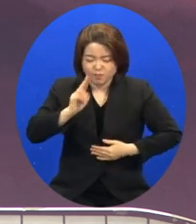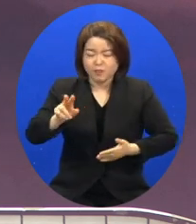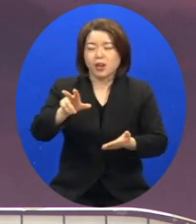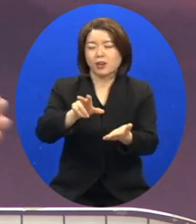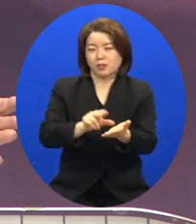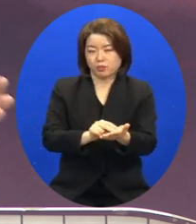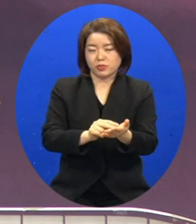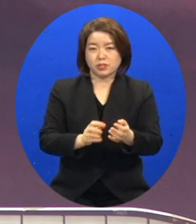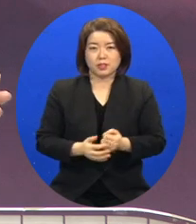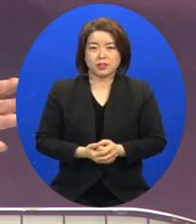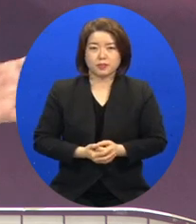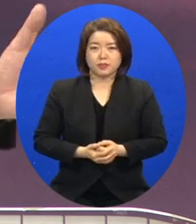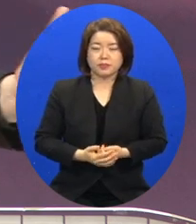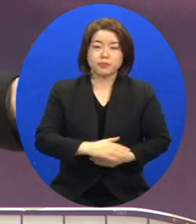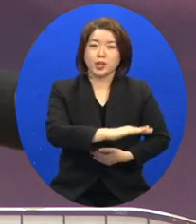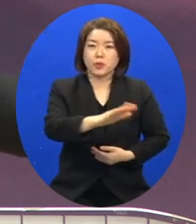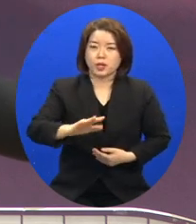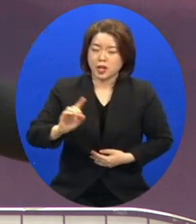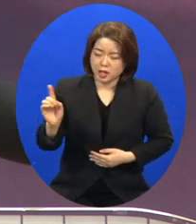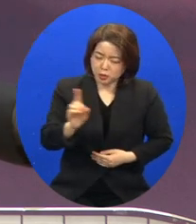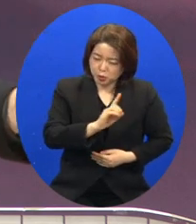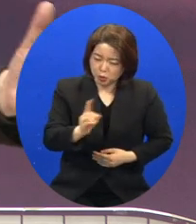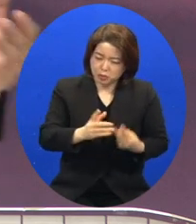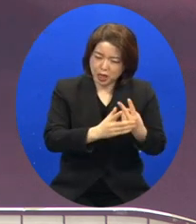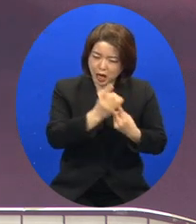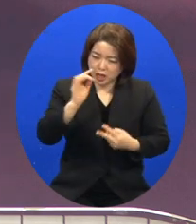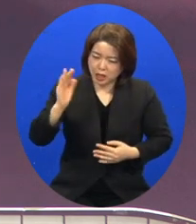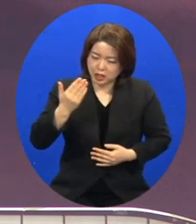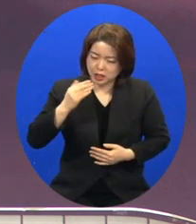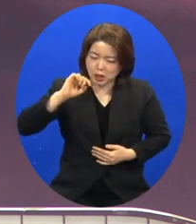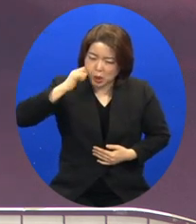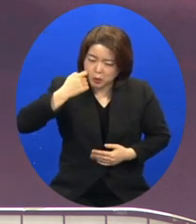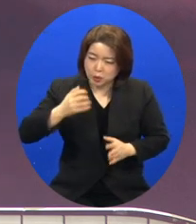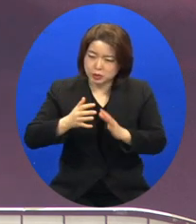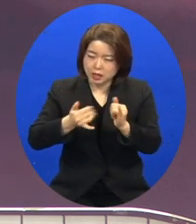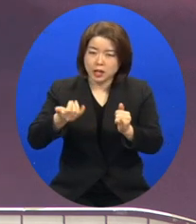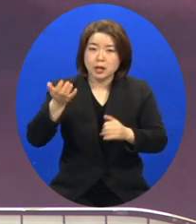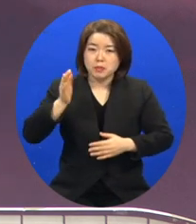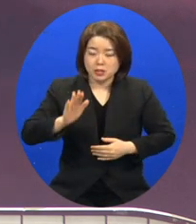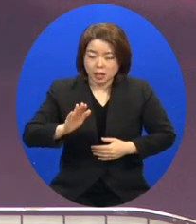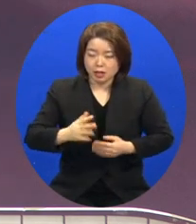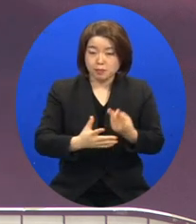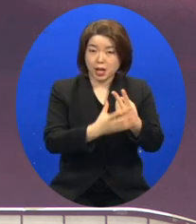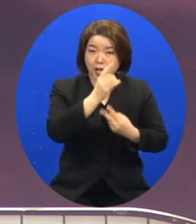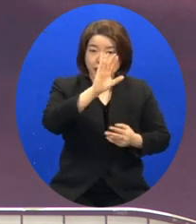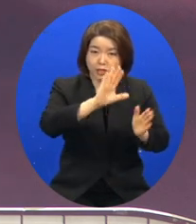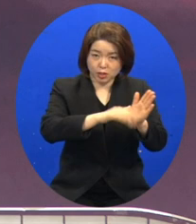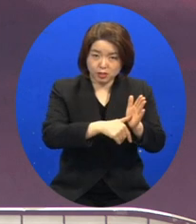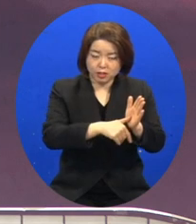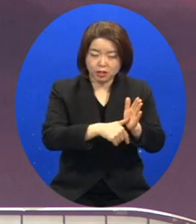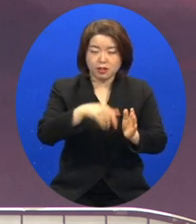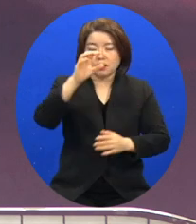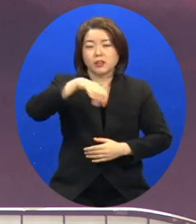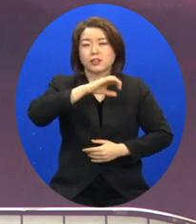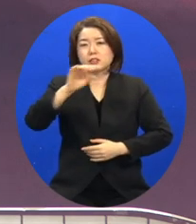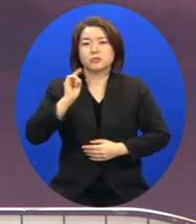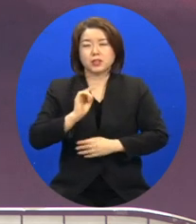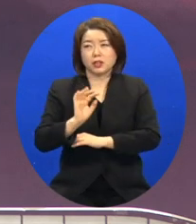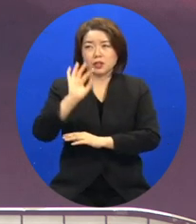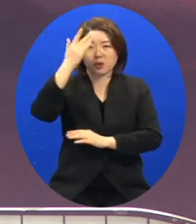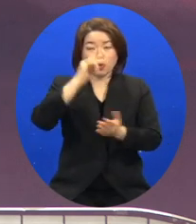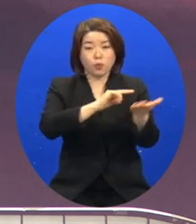우리가 도무지 하나가 될 수 없는 부류의 사람인데 하나가 될 때 십자가의 영광 2 들었나요